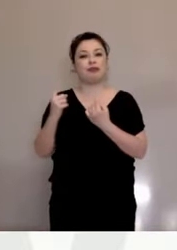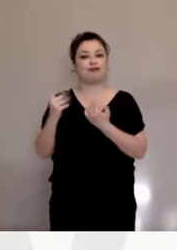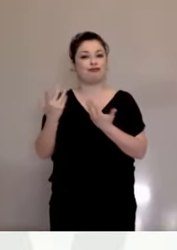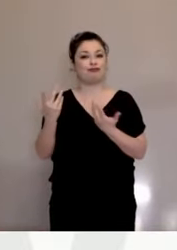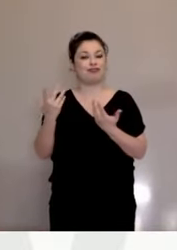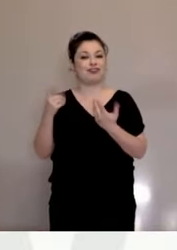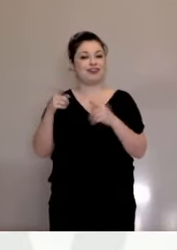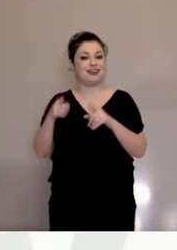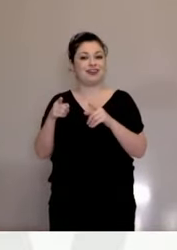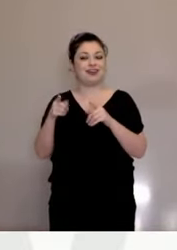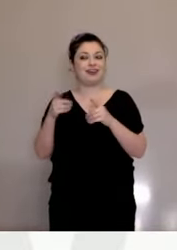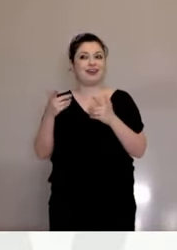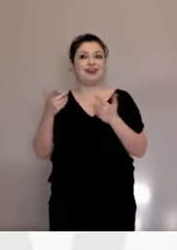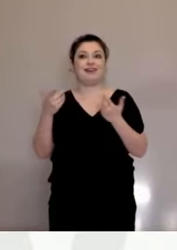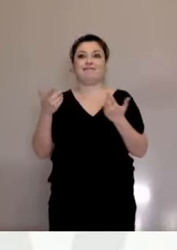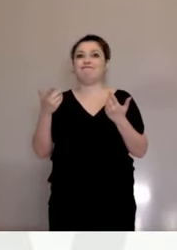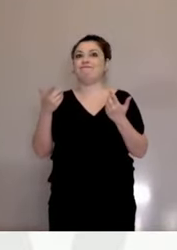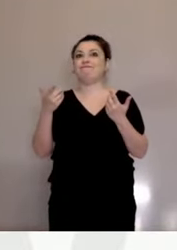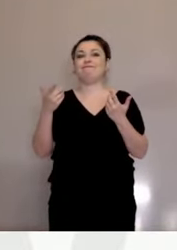Secondo,